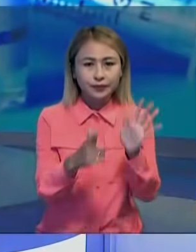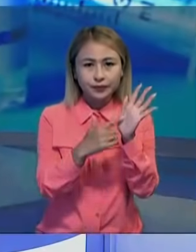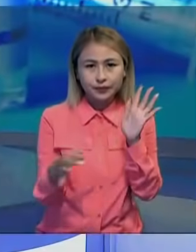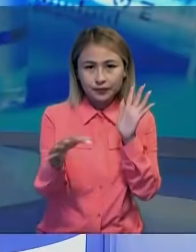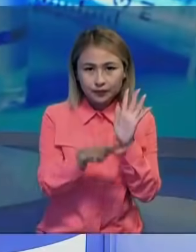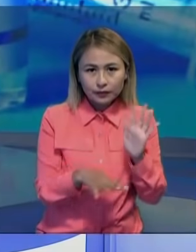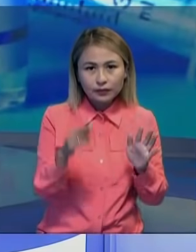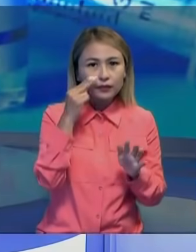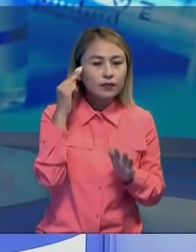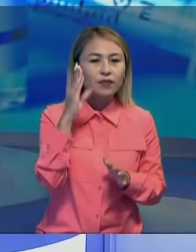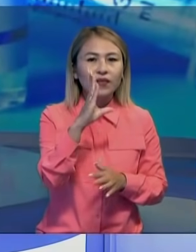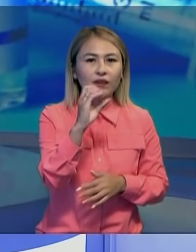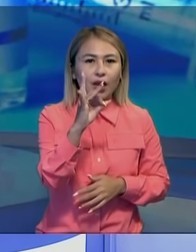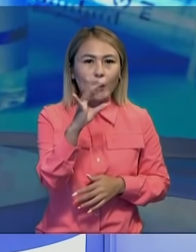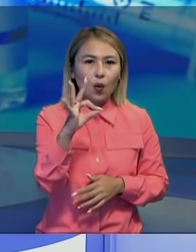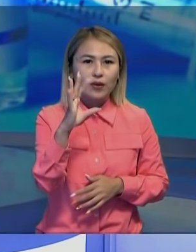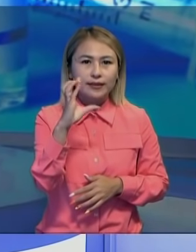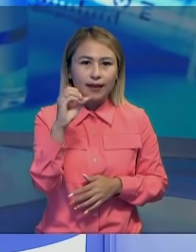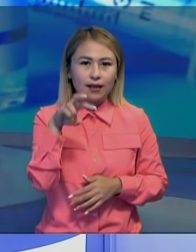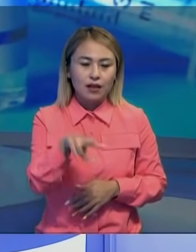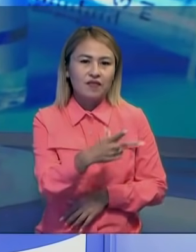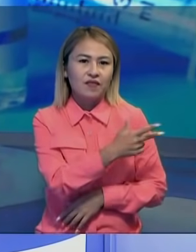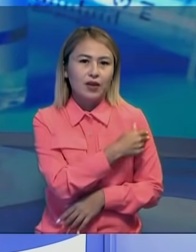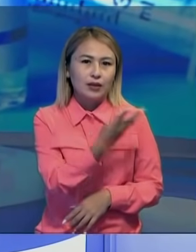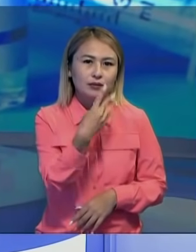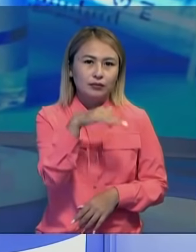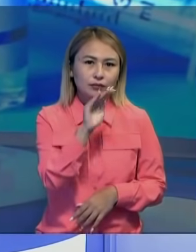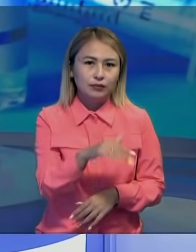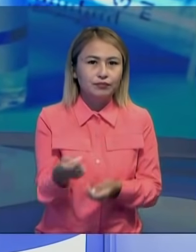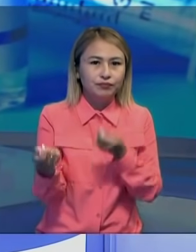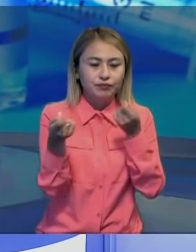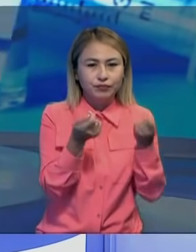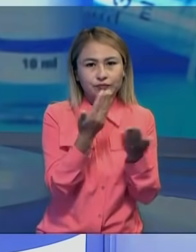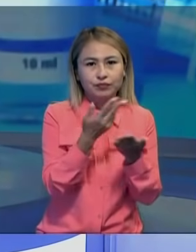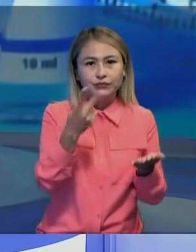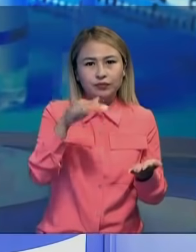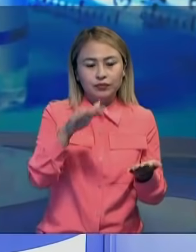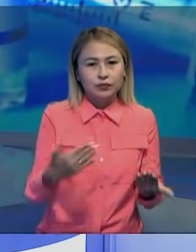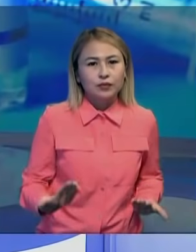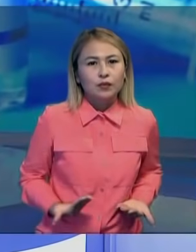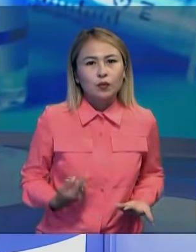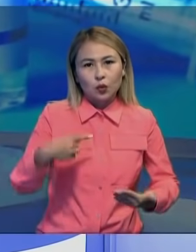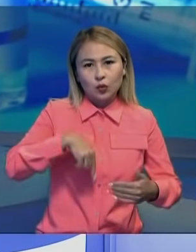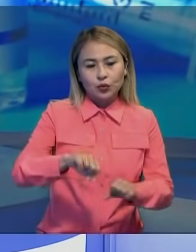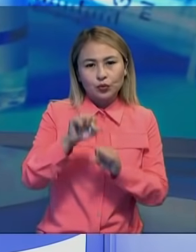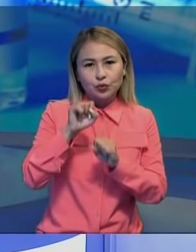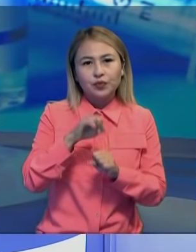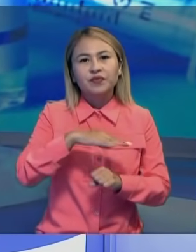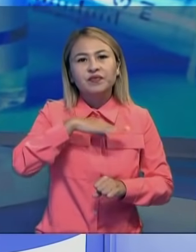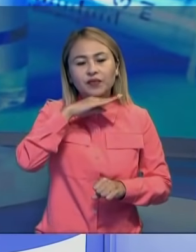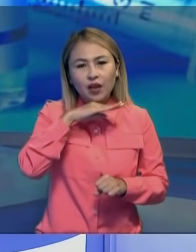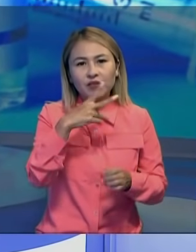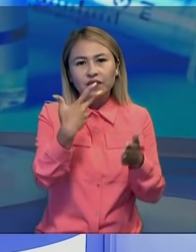Қарағанды облысына қытайлық Верасел вакцинасының 40 мың дозасы келіп түсті. Бұл көлем 20 мың тұрғынды иммундау үшін